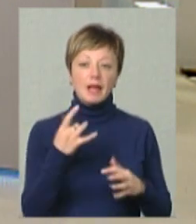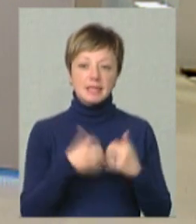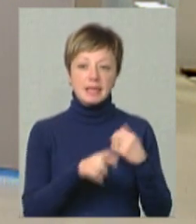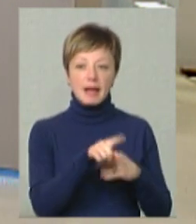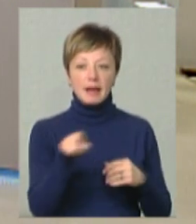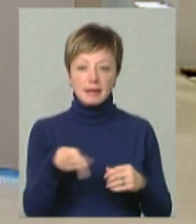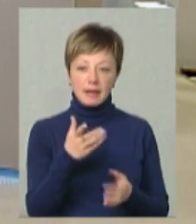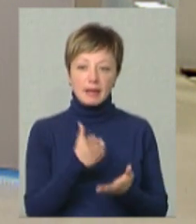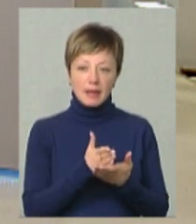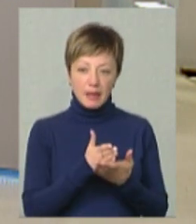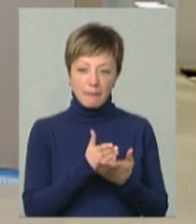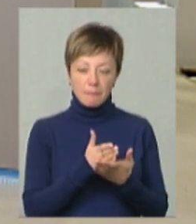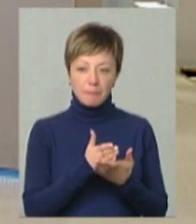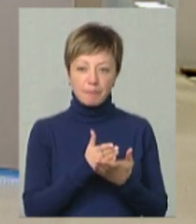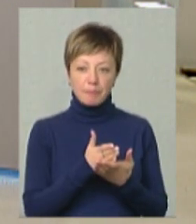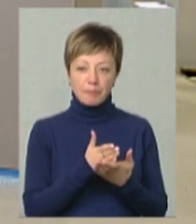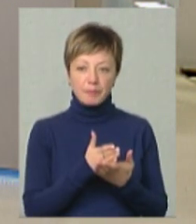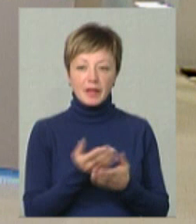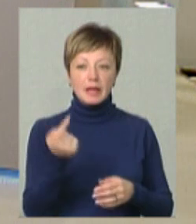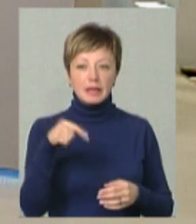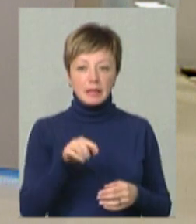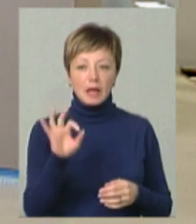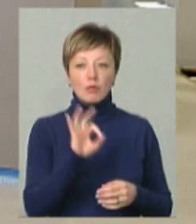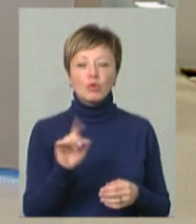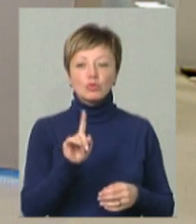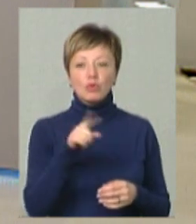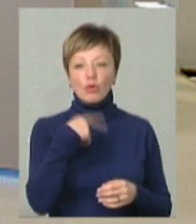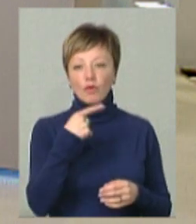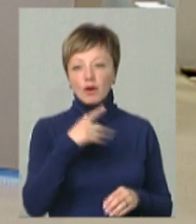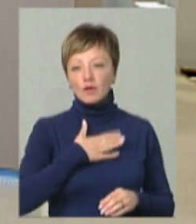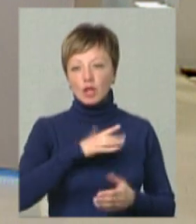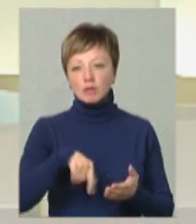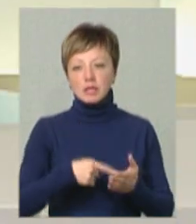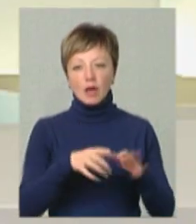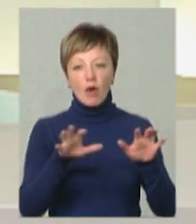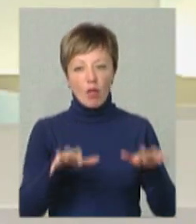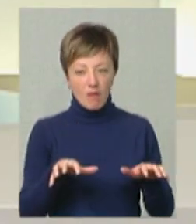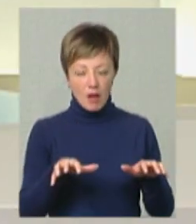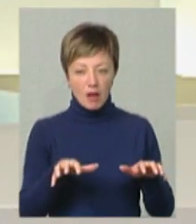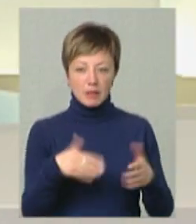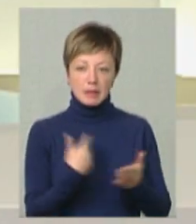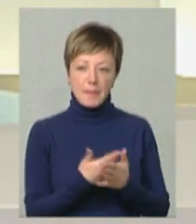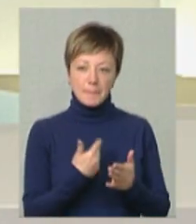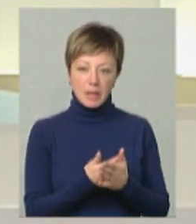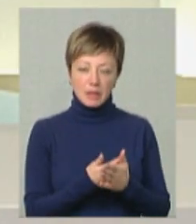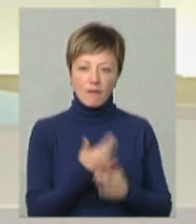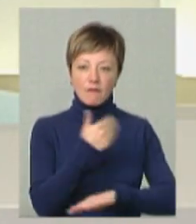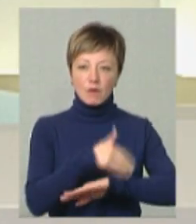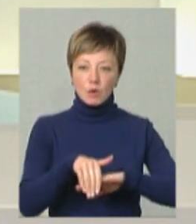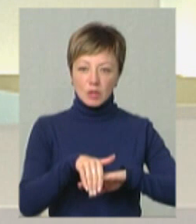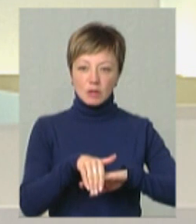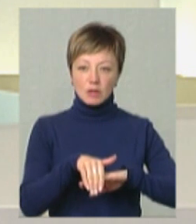є і те, про що от говорив вже наш міський голова. Наприклад,